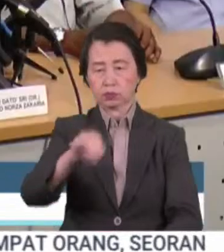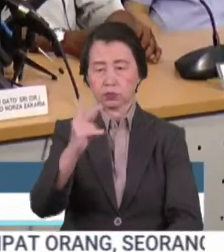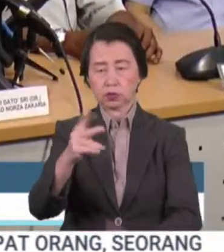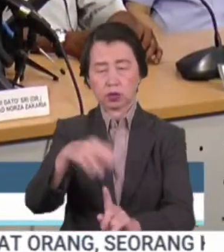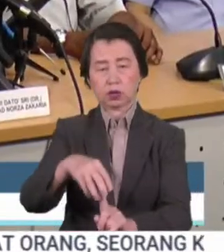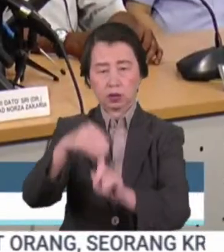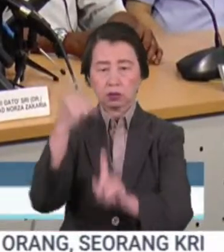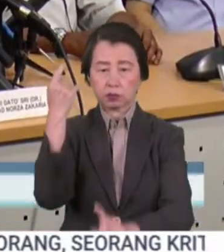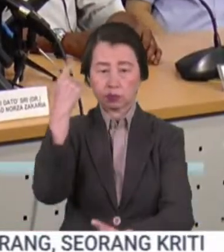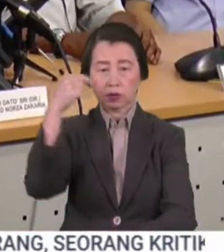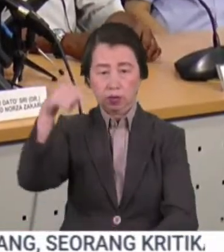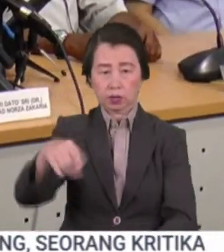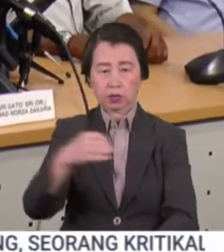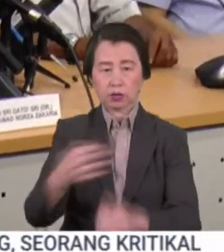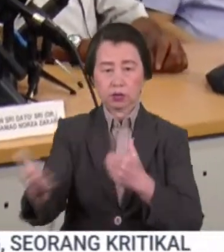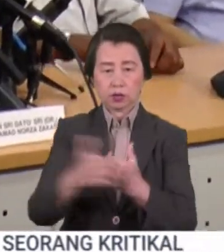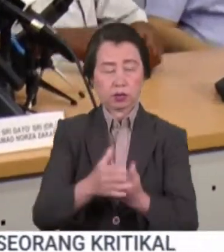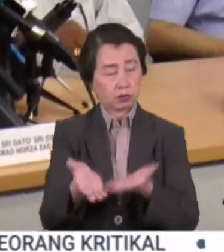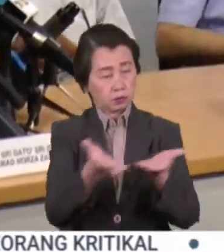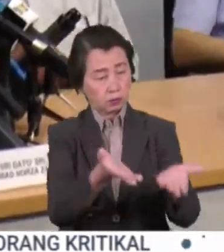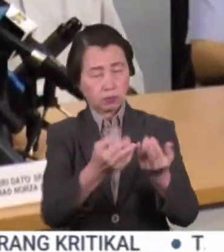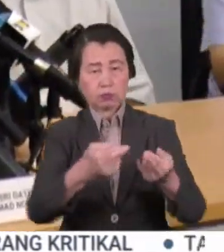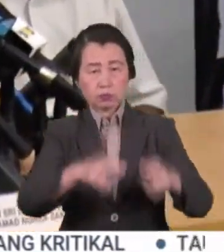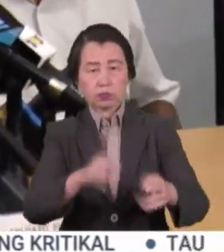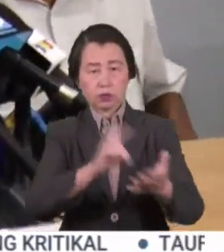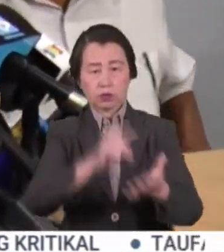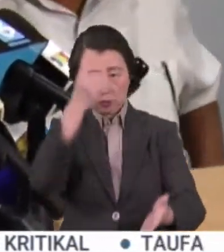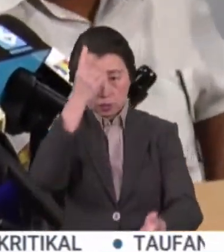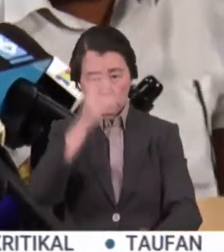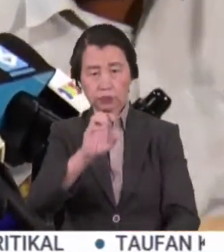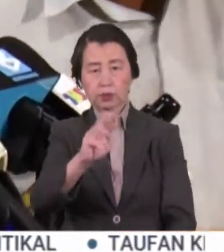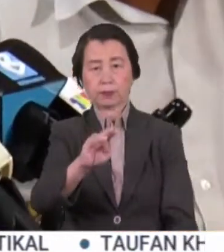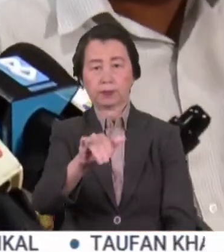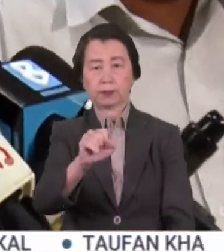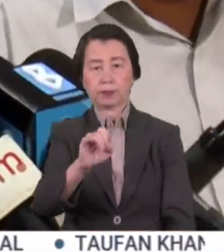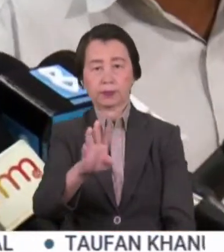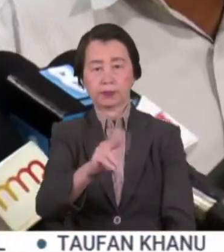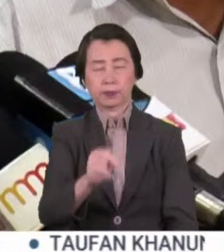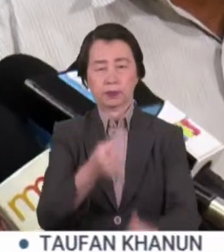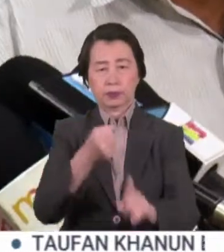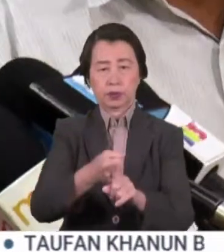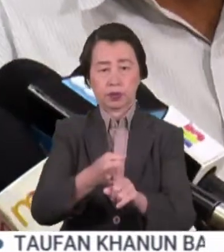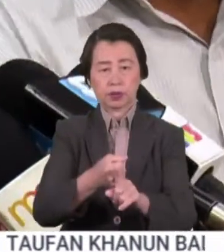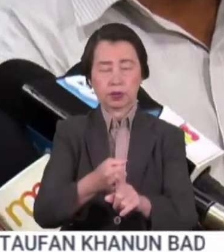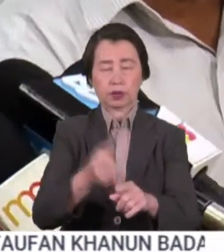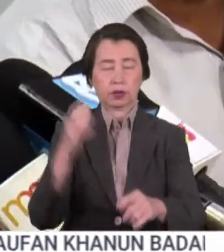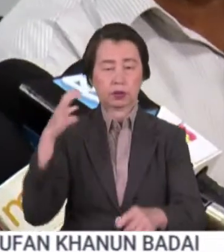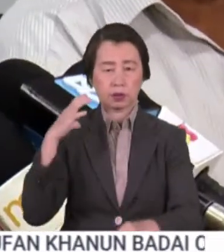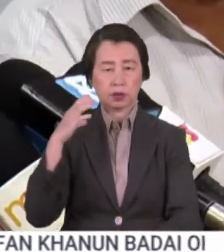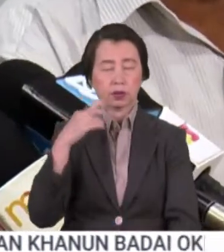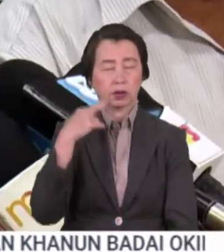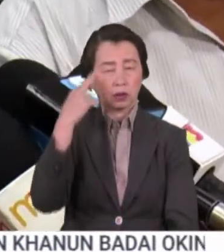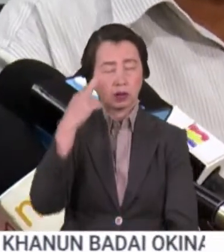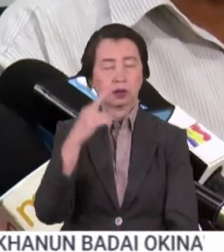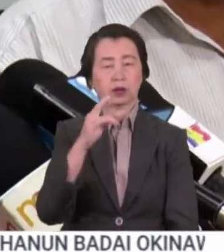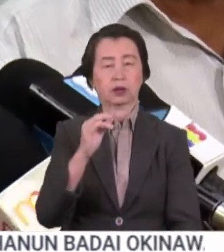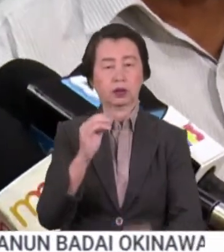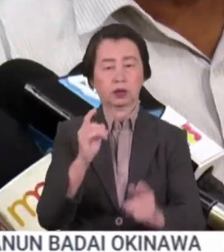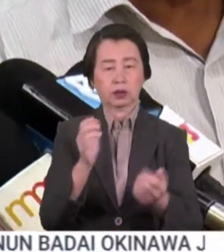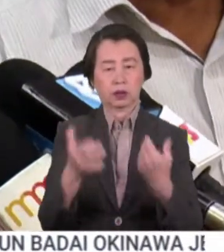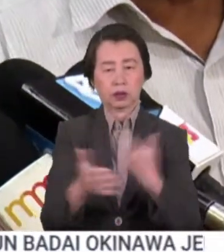baru-baru ini dan kembali menawarkan kontrak kepada Datuk missbon sebagai pengarah kejelatihan persoalan remaja ABM